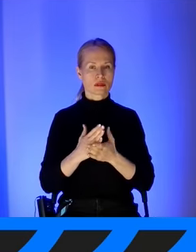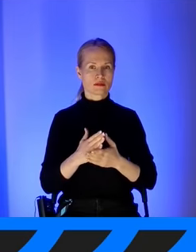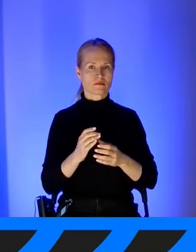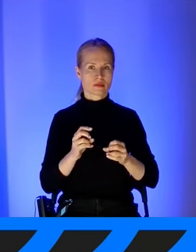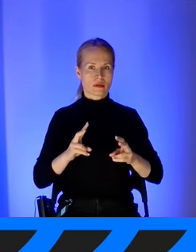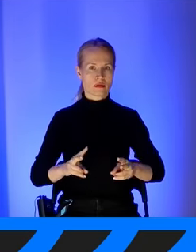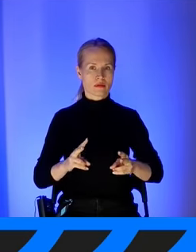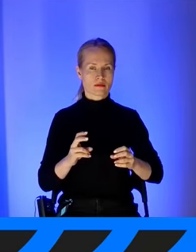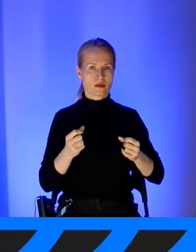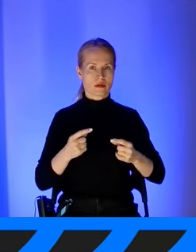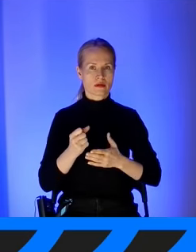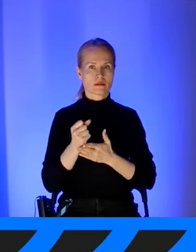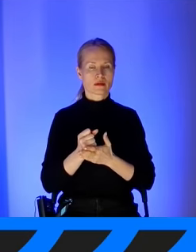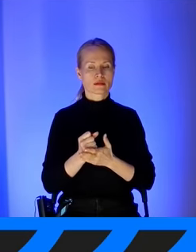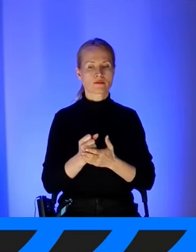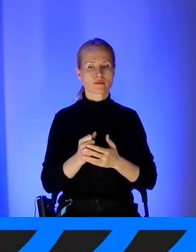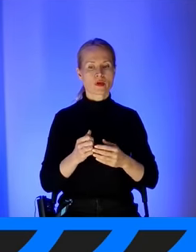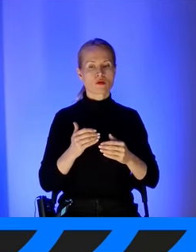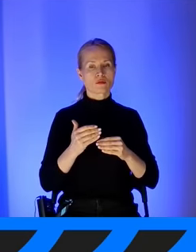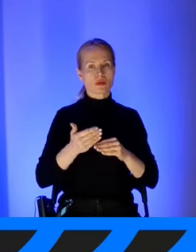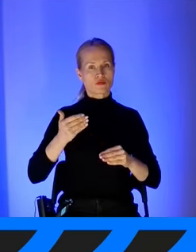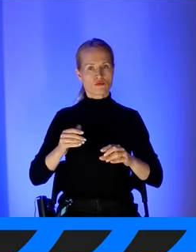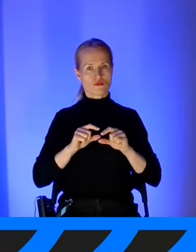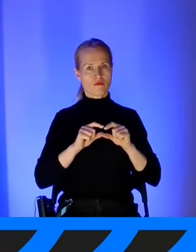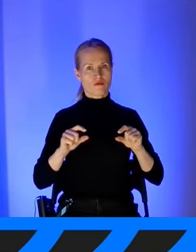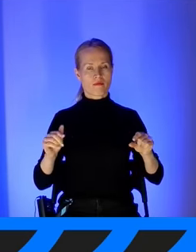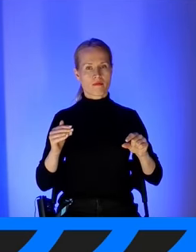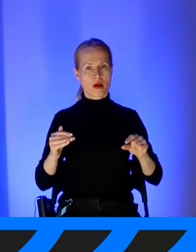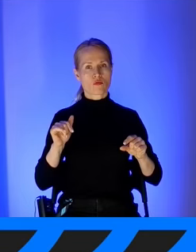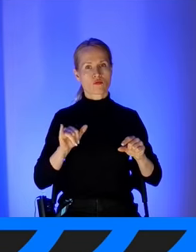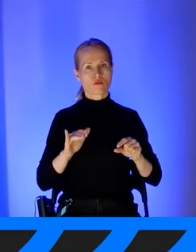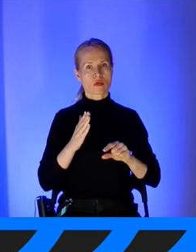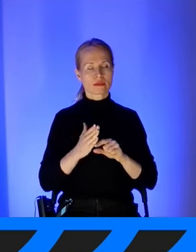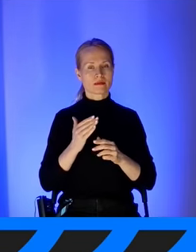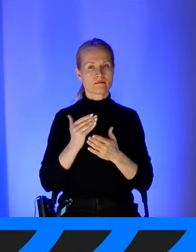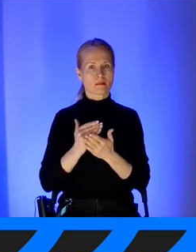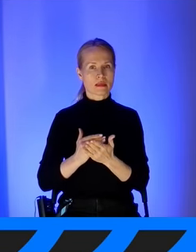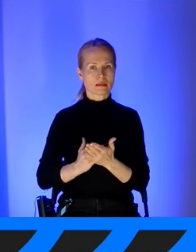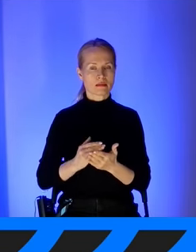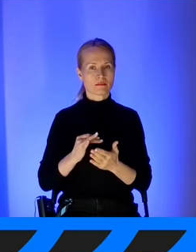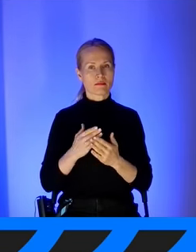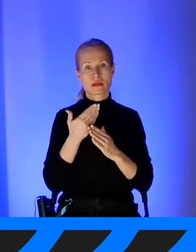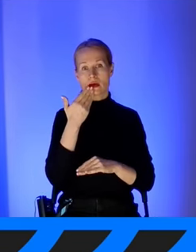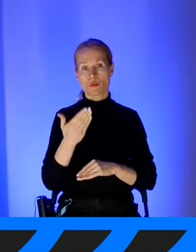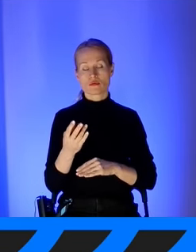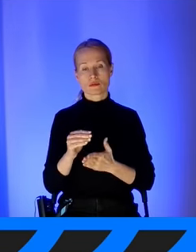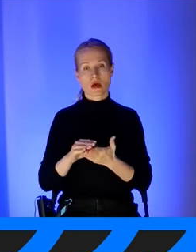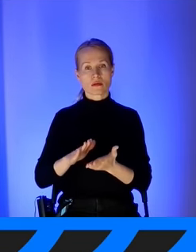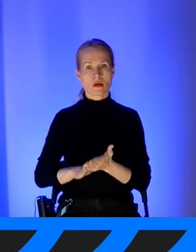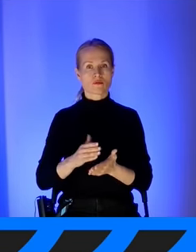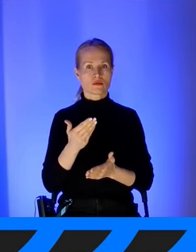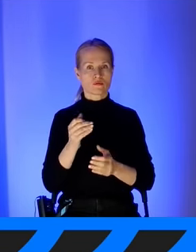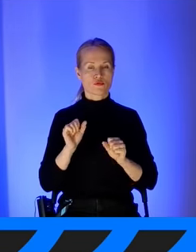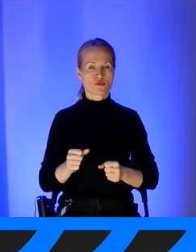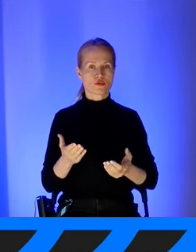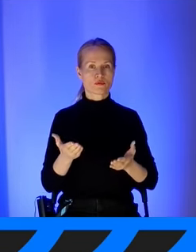А как я говорил вот есть вот этот вперёд Бегущий файл binlog и у него есть соответственно позиции и при запросе на запись ты можешь получить